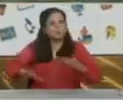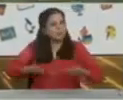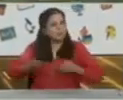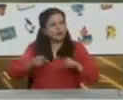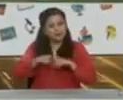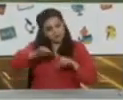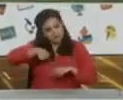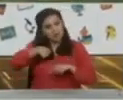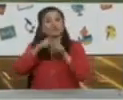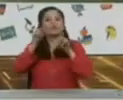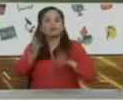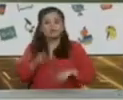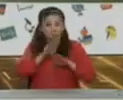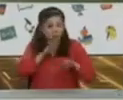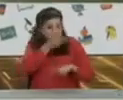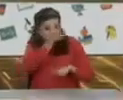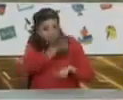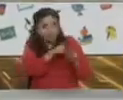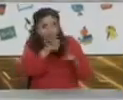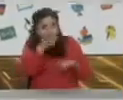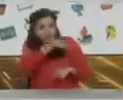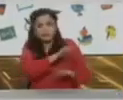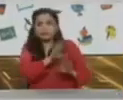उतरना आसान हो जाएगा।